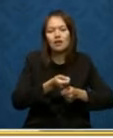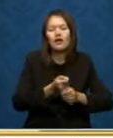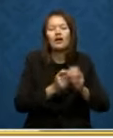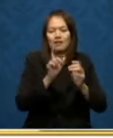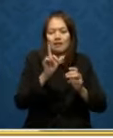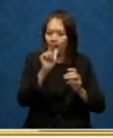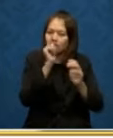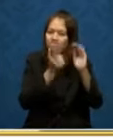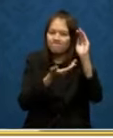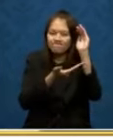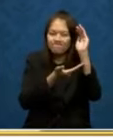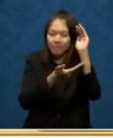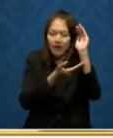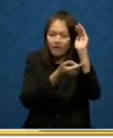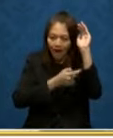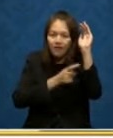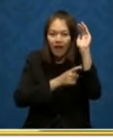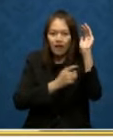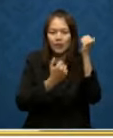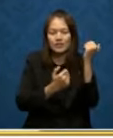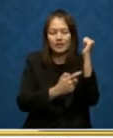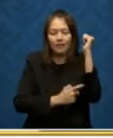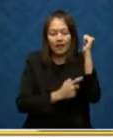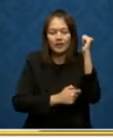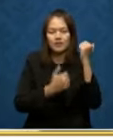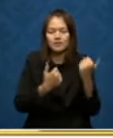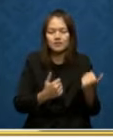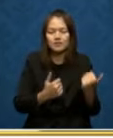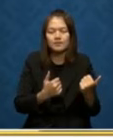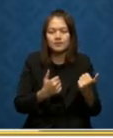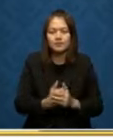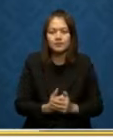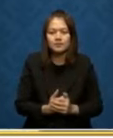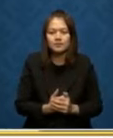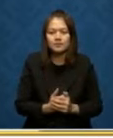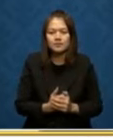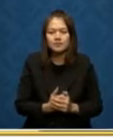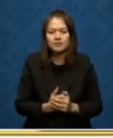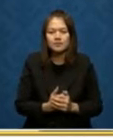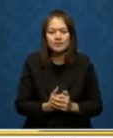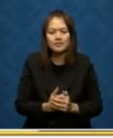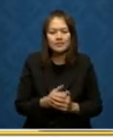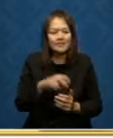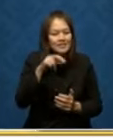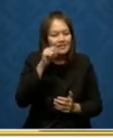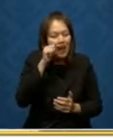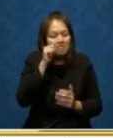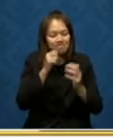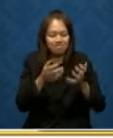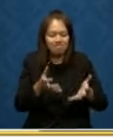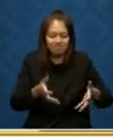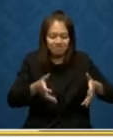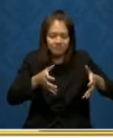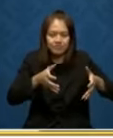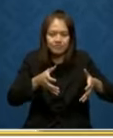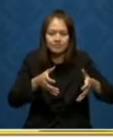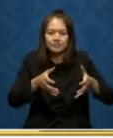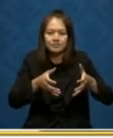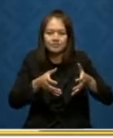พาราเนี่ยครับวันนี้นะครับที่จริงแล้วราคายางน้ำยางข้นราคายางดิบ